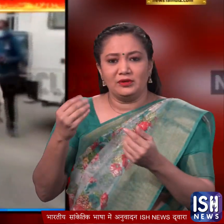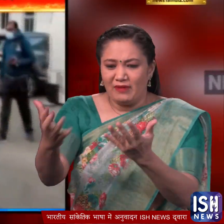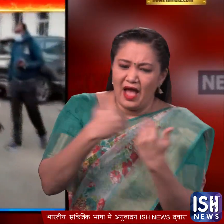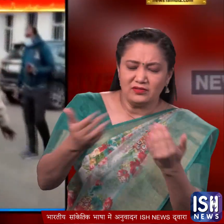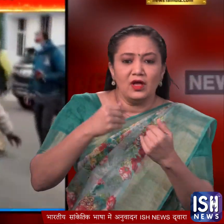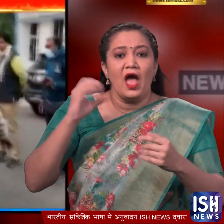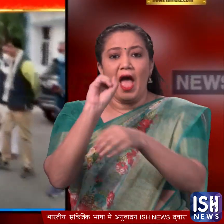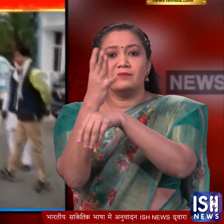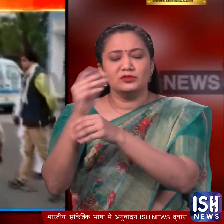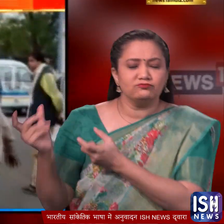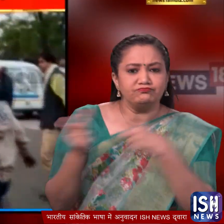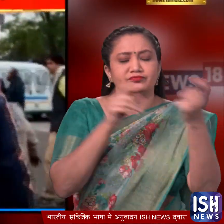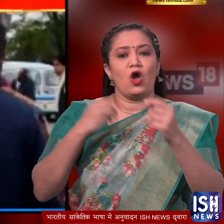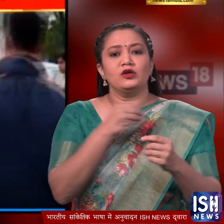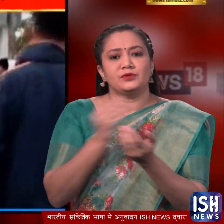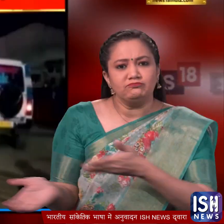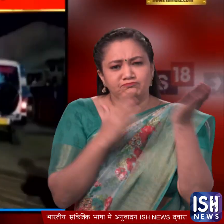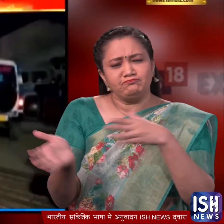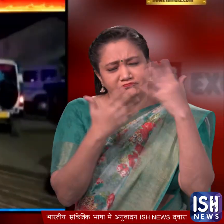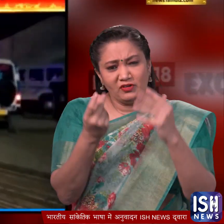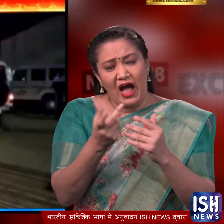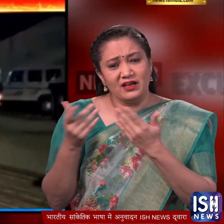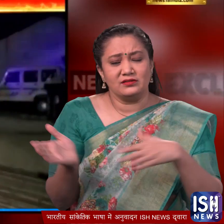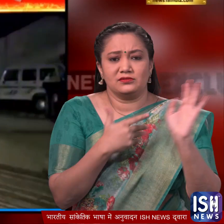गया और उन्हें एम्बुलेंस की मदद से अस्पताल पहुंचाया गया।